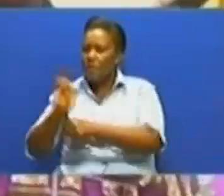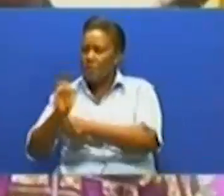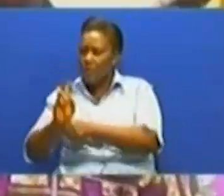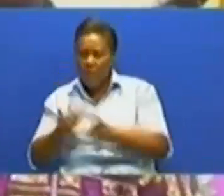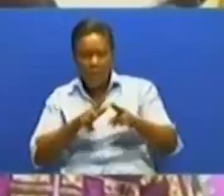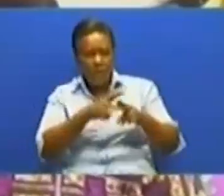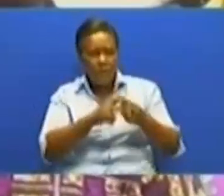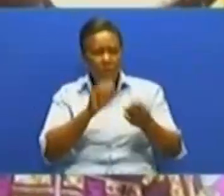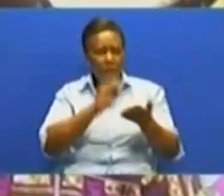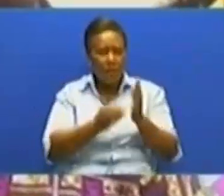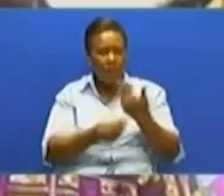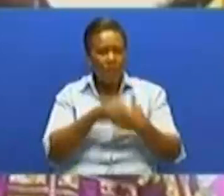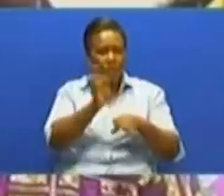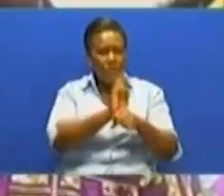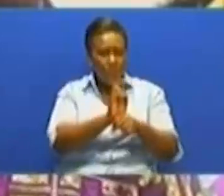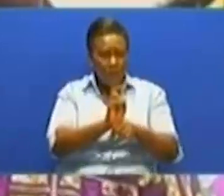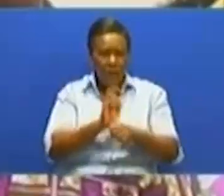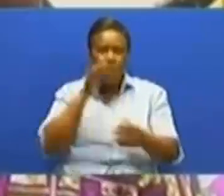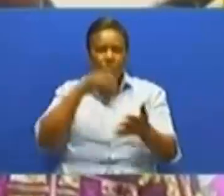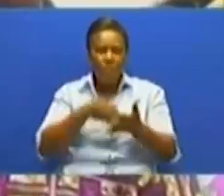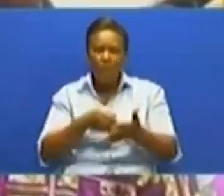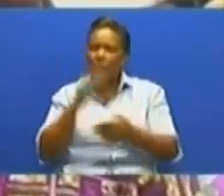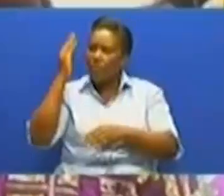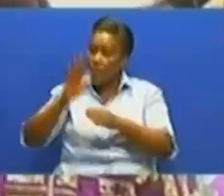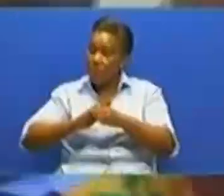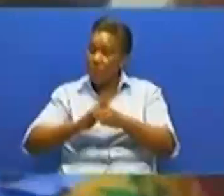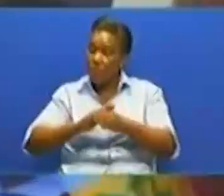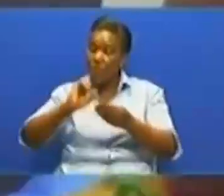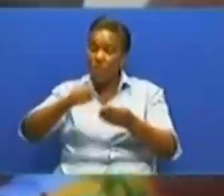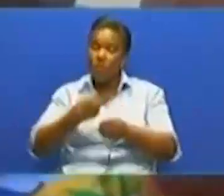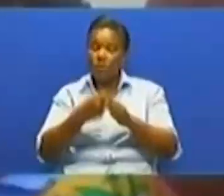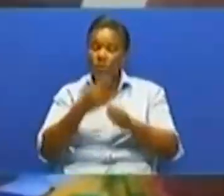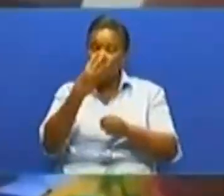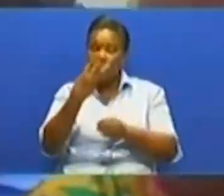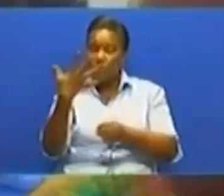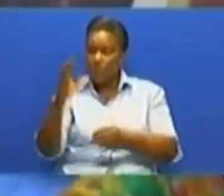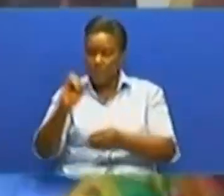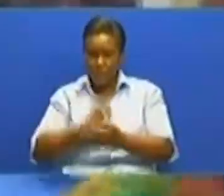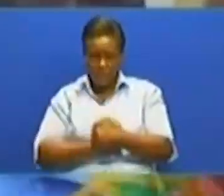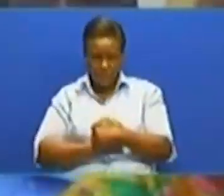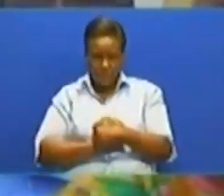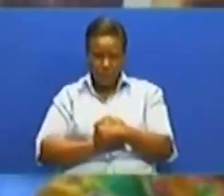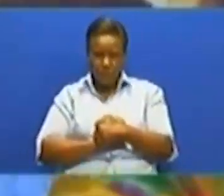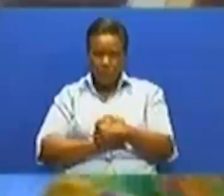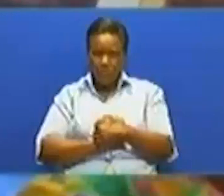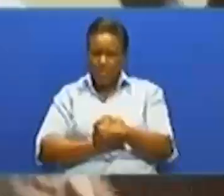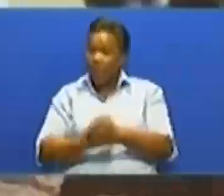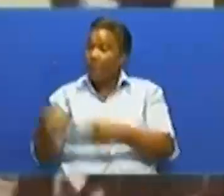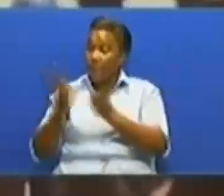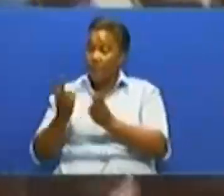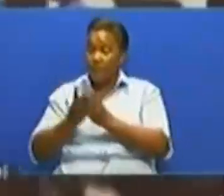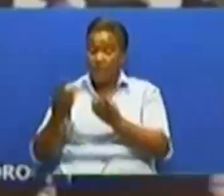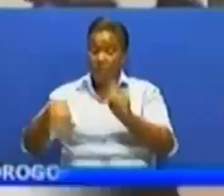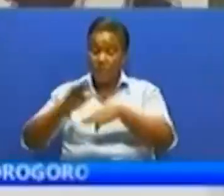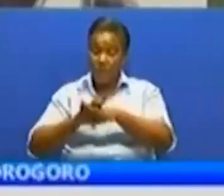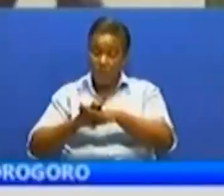alikuwa anasimamia kiasi cha kuchukua milioni 350. Hali hiyo pia ikamfanya mwenyekiti wa Chama cha Mapinduzi